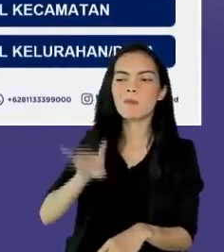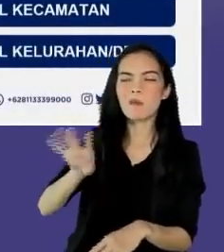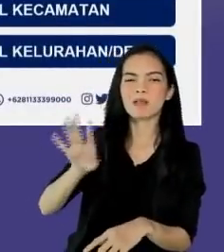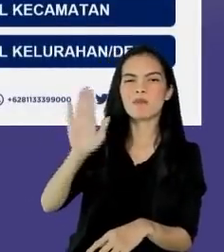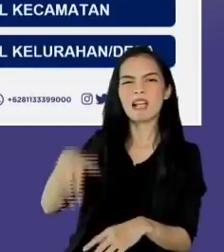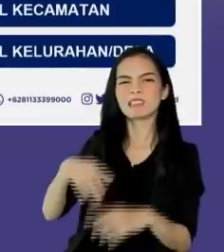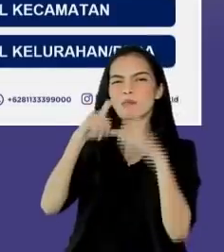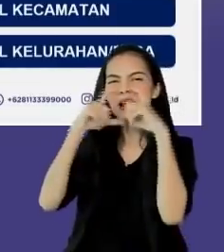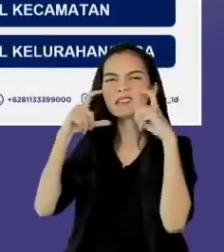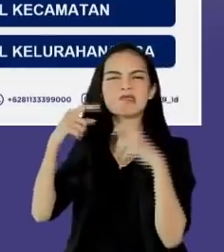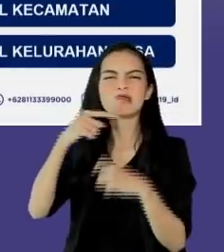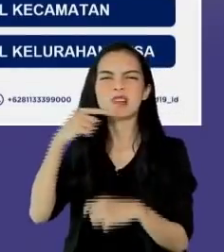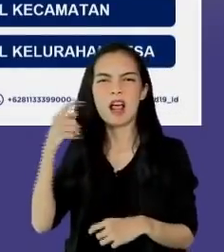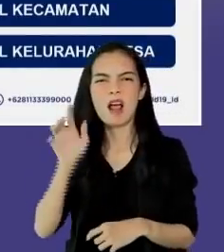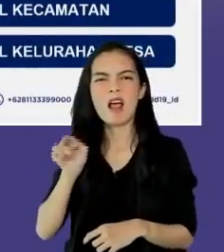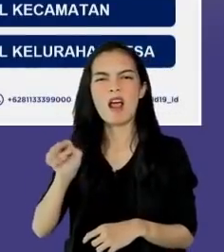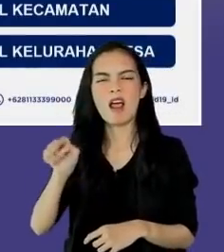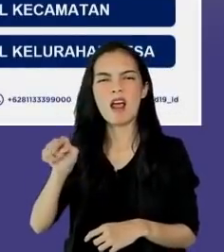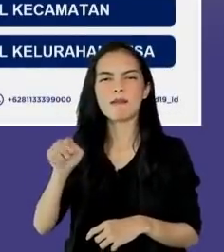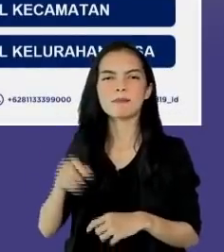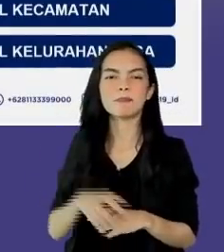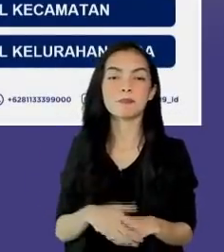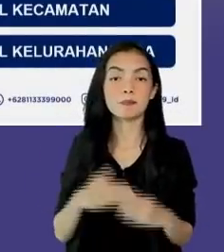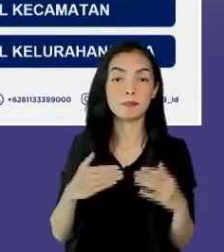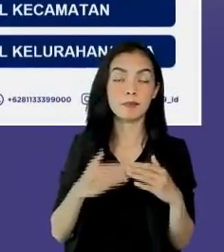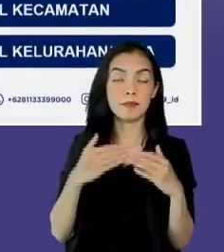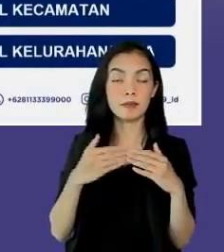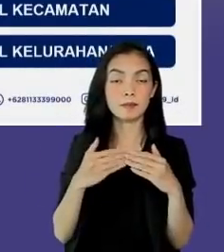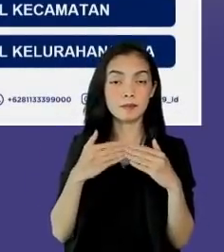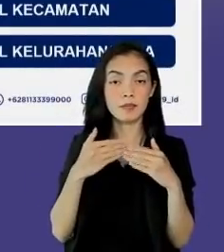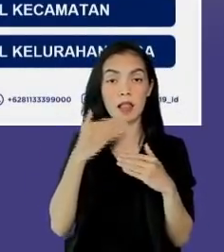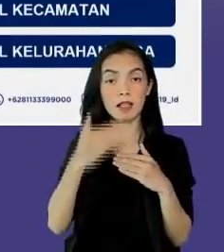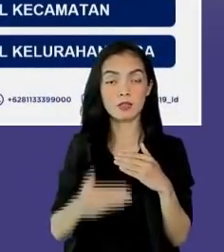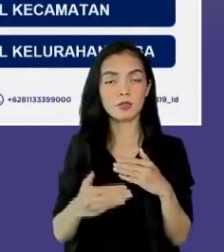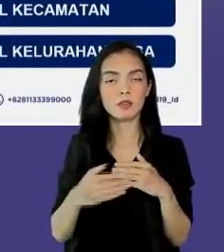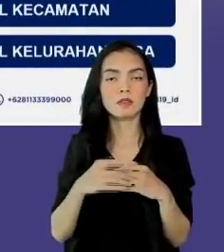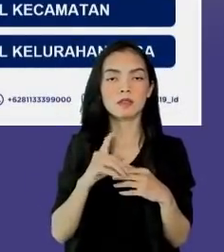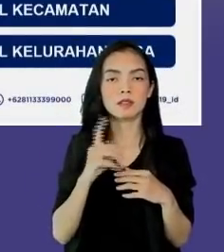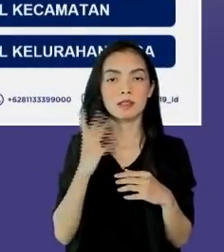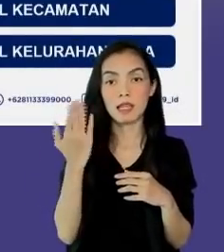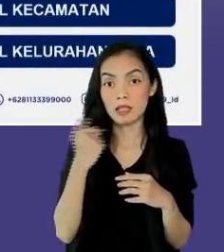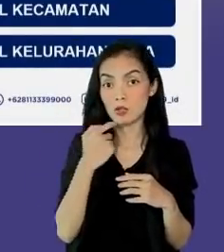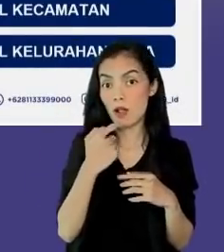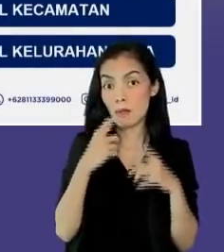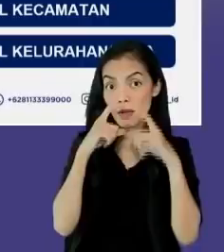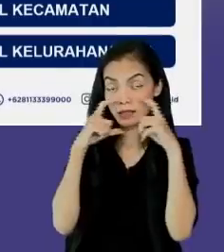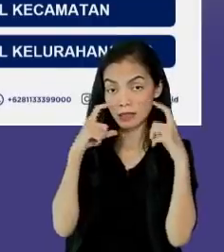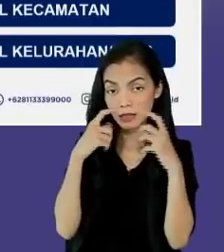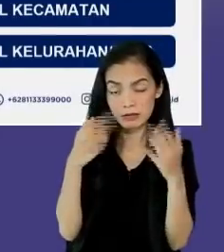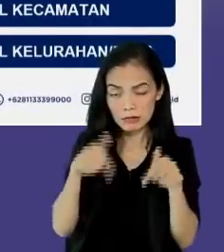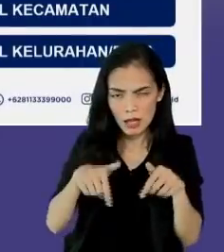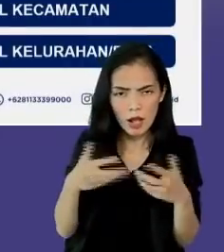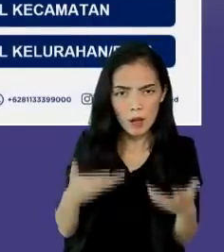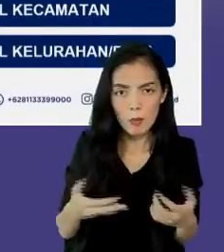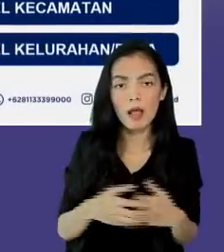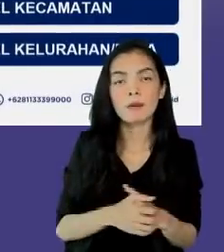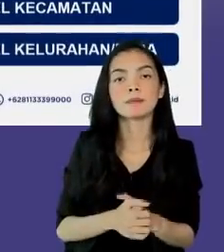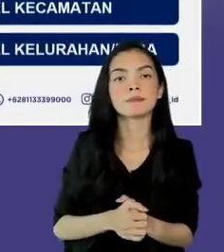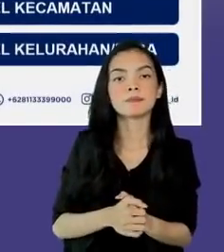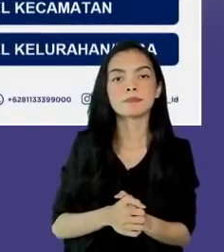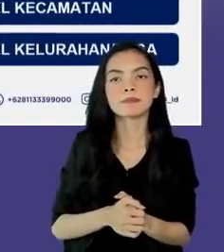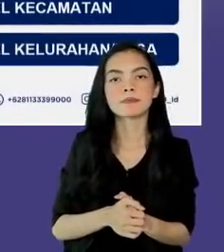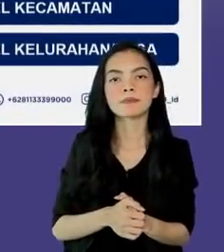improve lagi. Kemudian kita lanjut Dokter Lula, kalau ini menggunakan masker, next slide